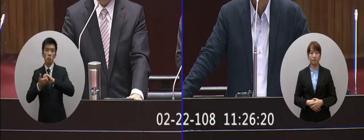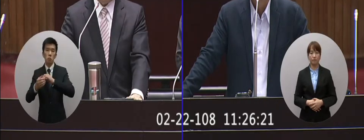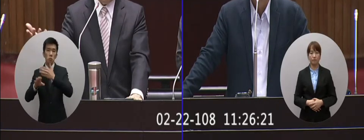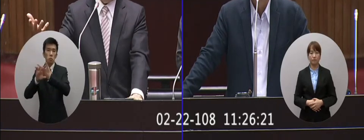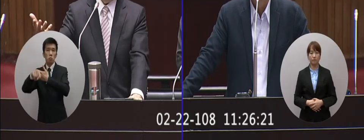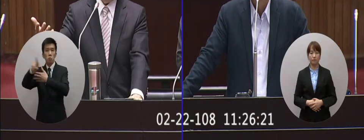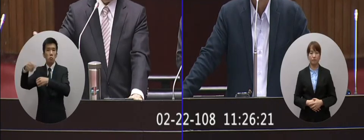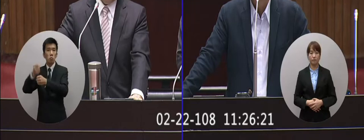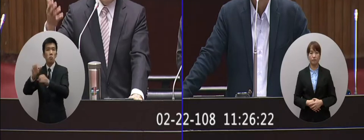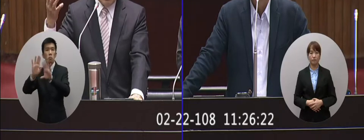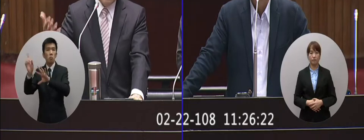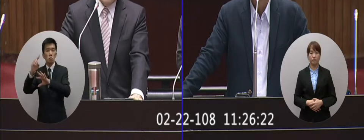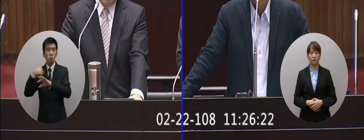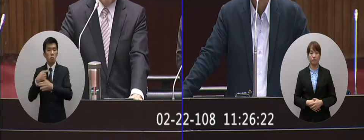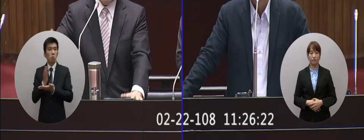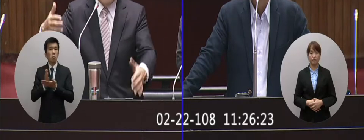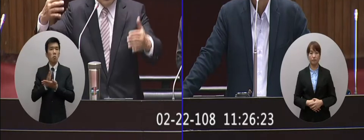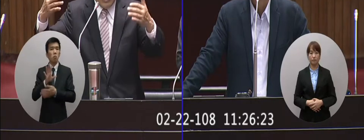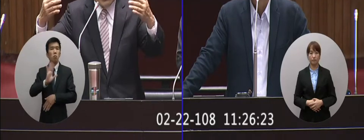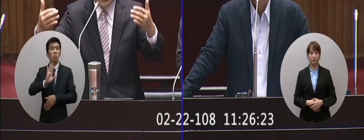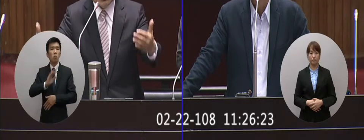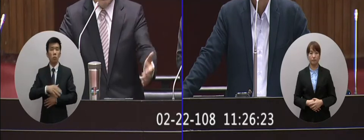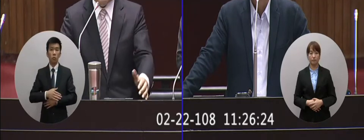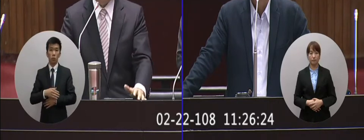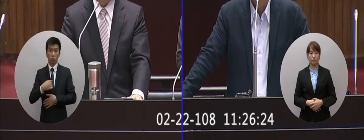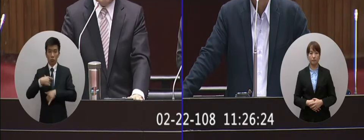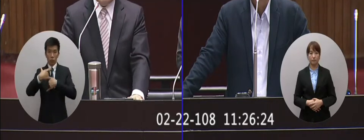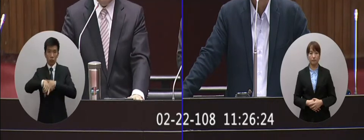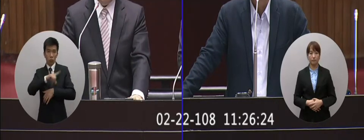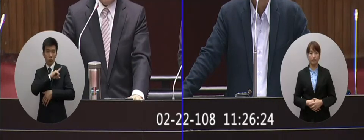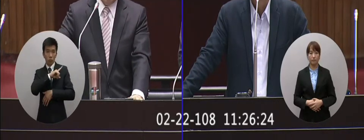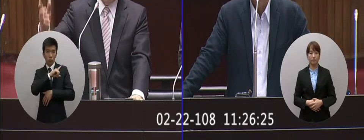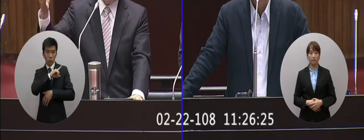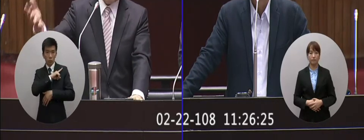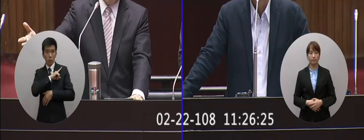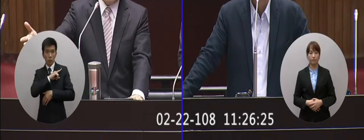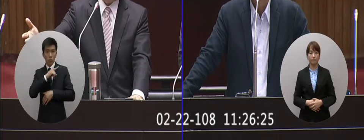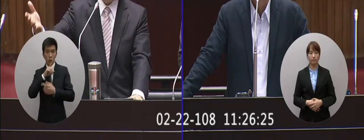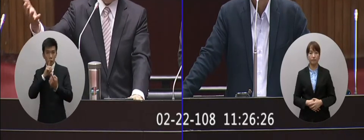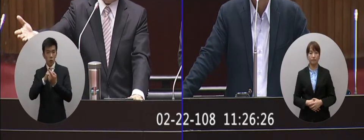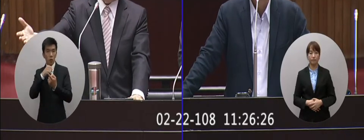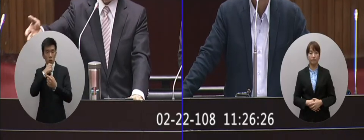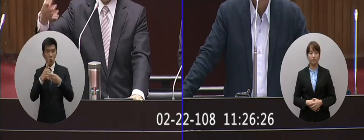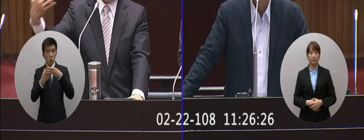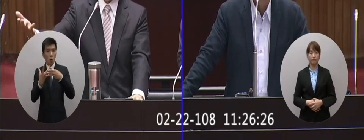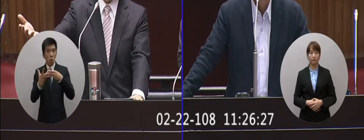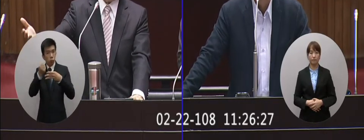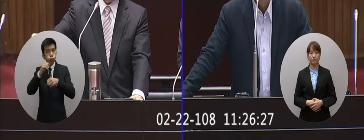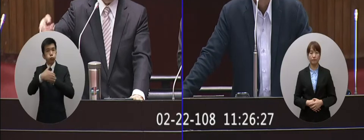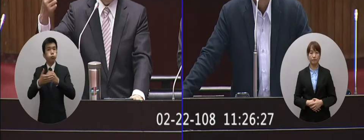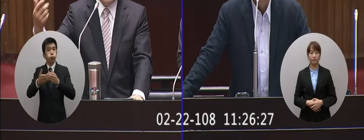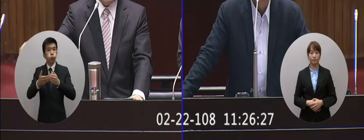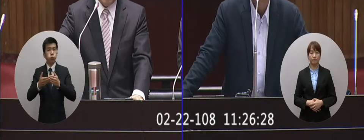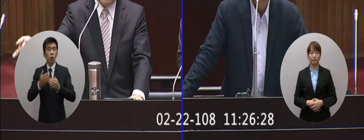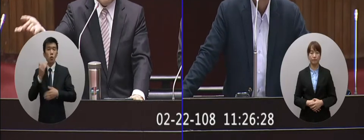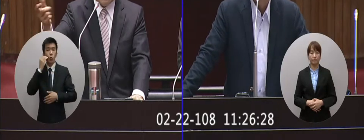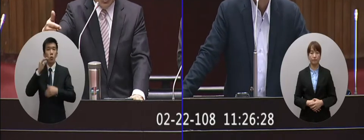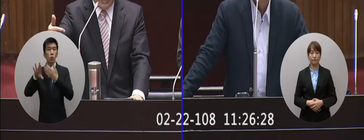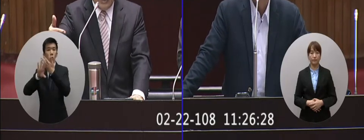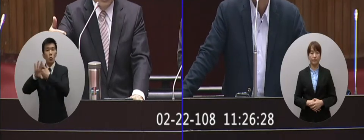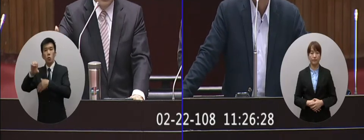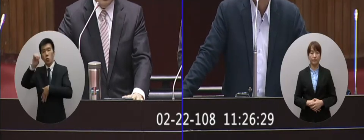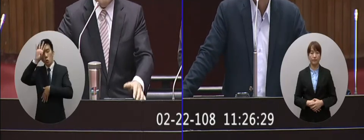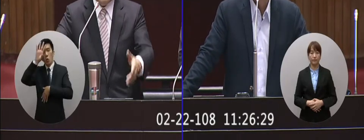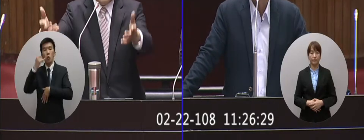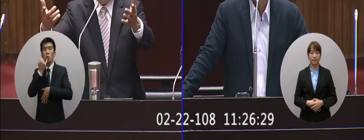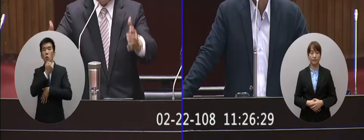别个党。可咪讲，咱党一直讲，咱都爱守台湾的主权。啊，有党的主席，伊就宣布讲，伊的党若阁